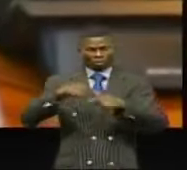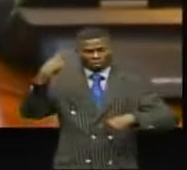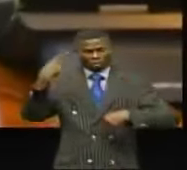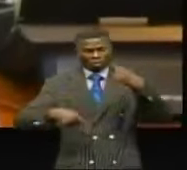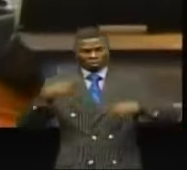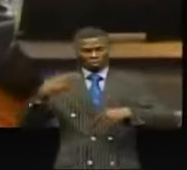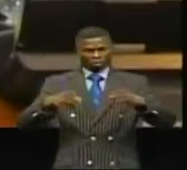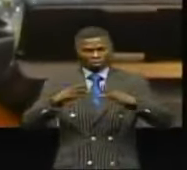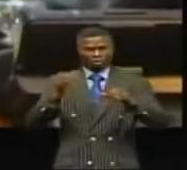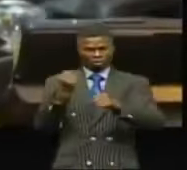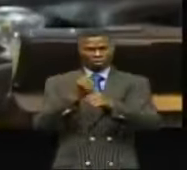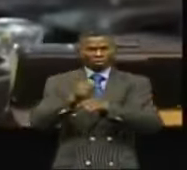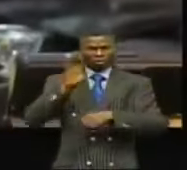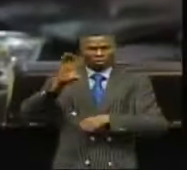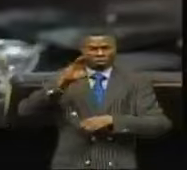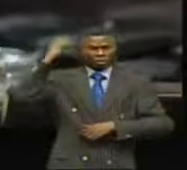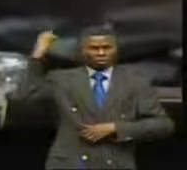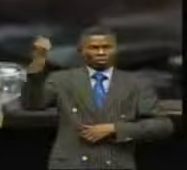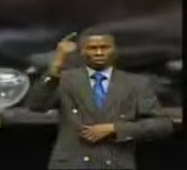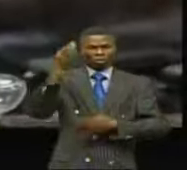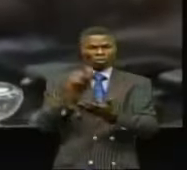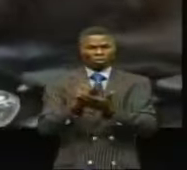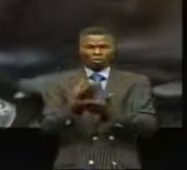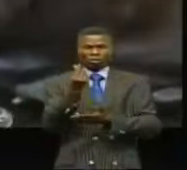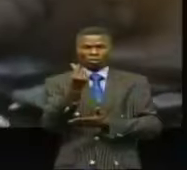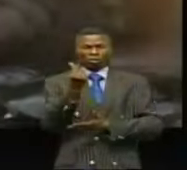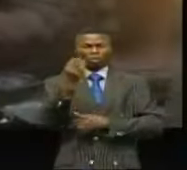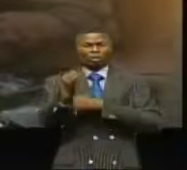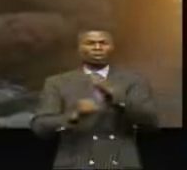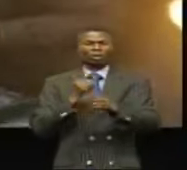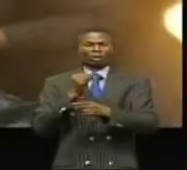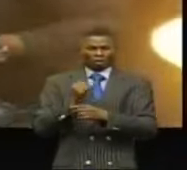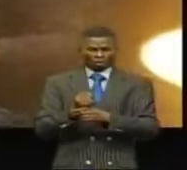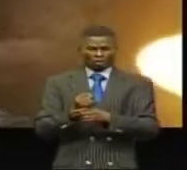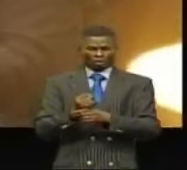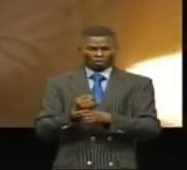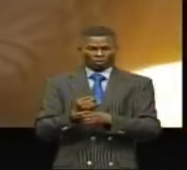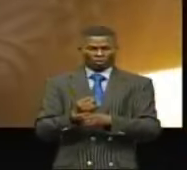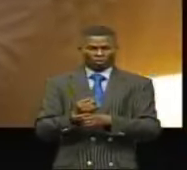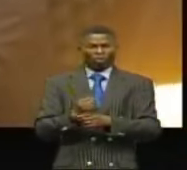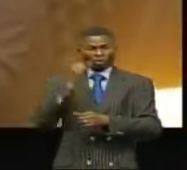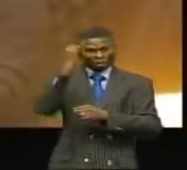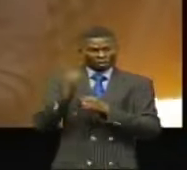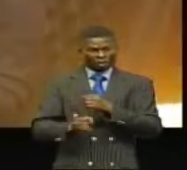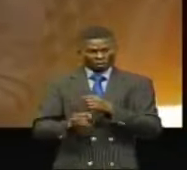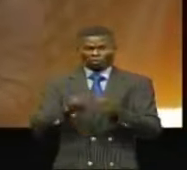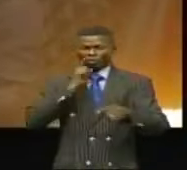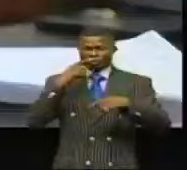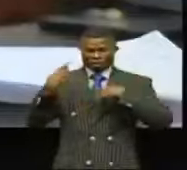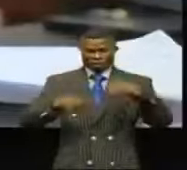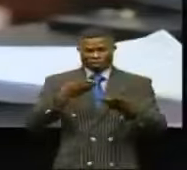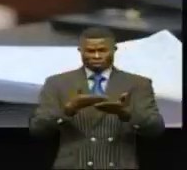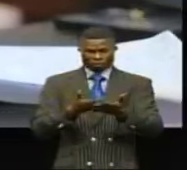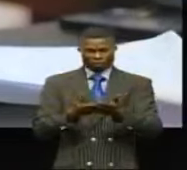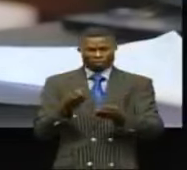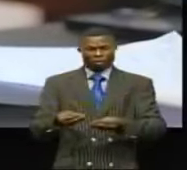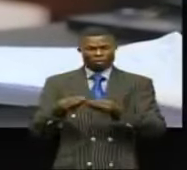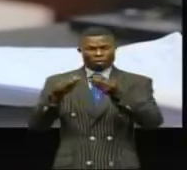les services de la Banque mondiale et du Fonds monétaire international. À l'issue de tous ces échanges, il a été